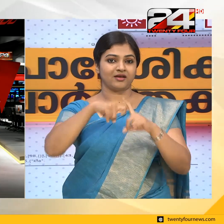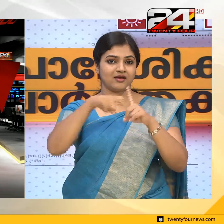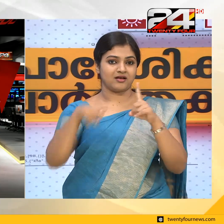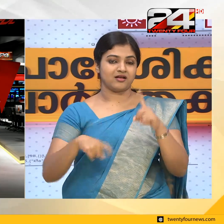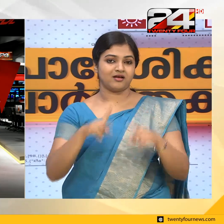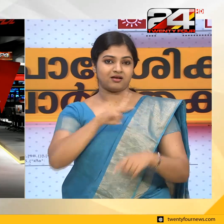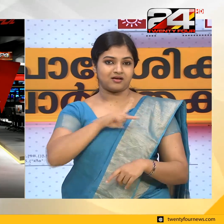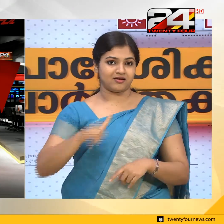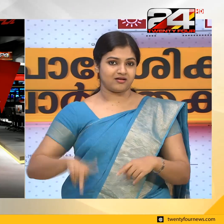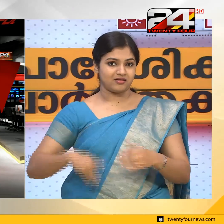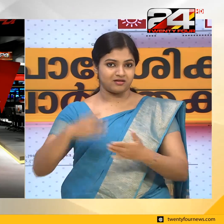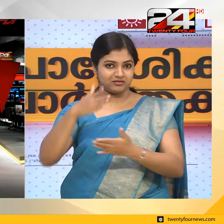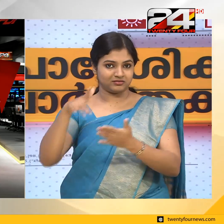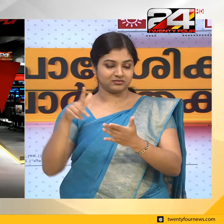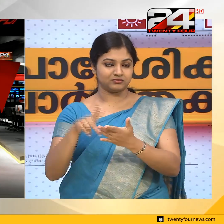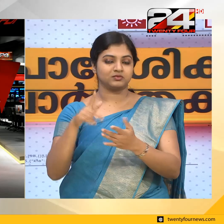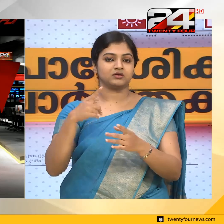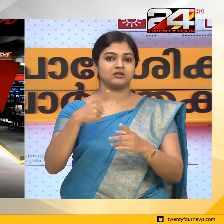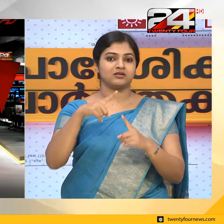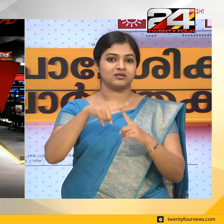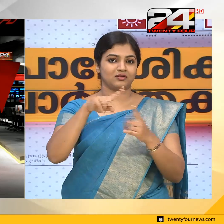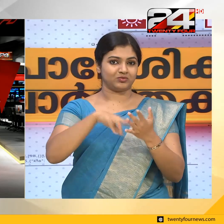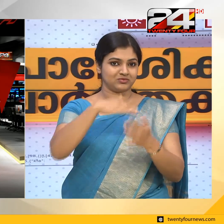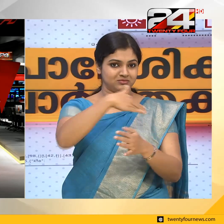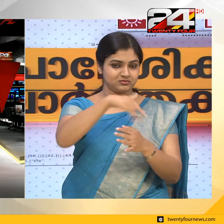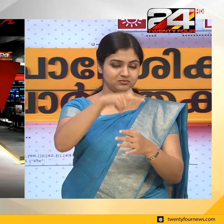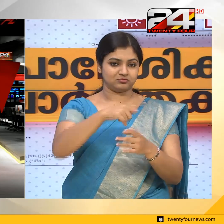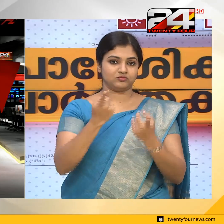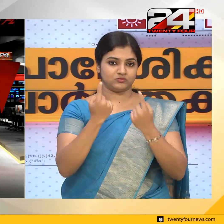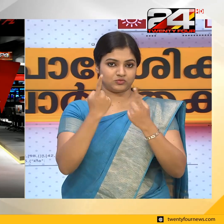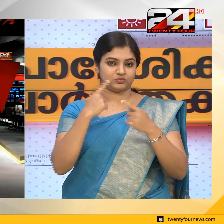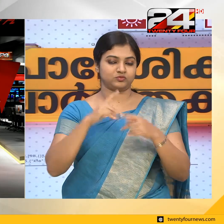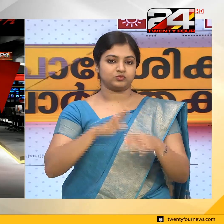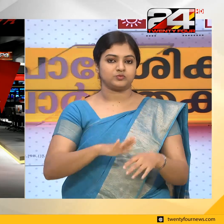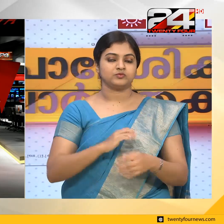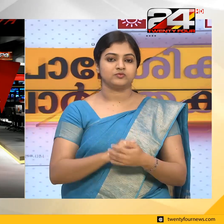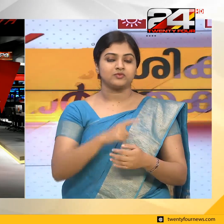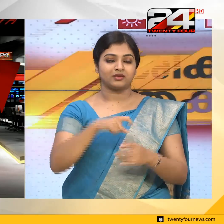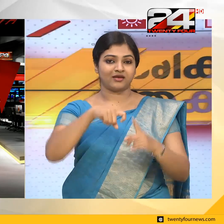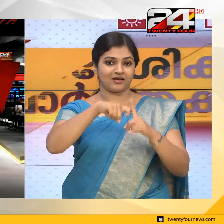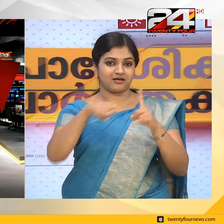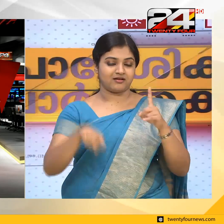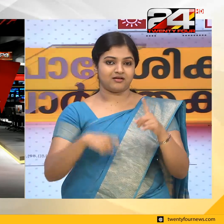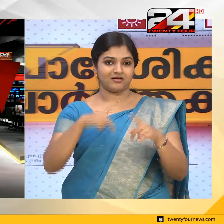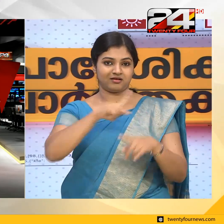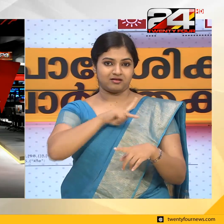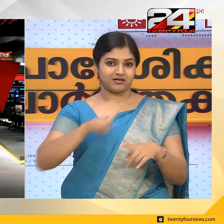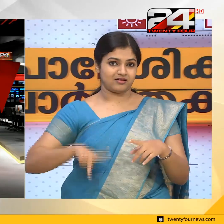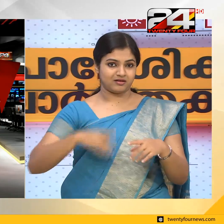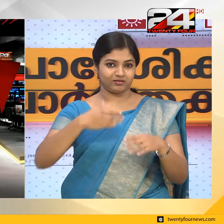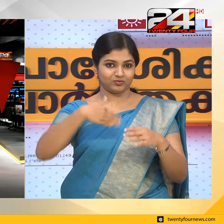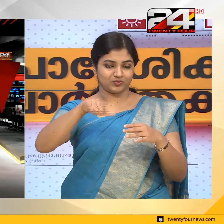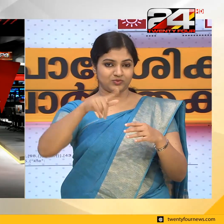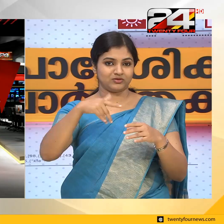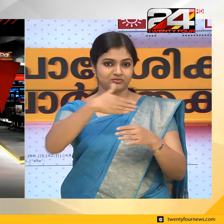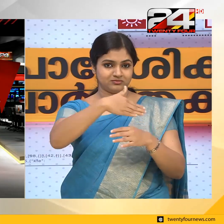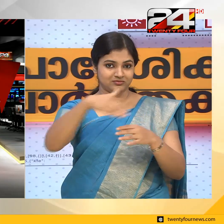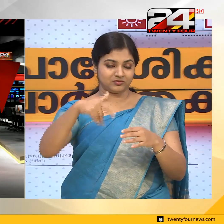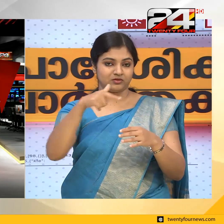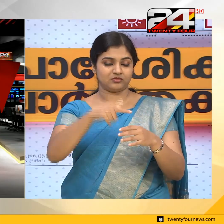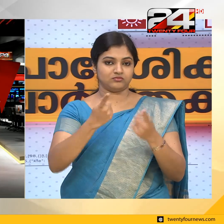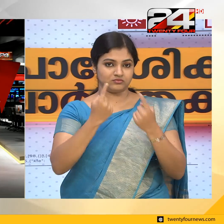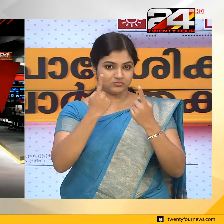മൂലഹള്ളിയിലും തമിഴ്നാട് അതിർത്തിയിലുമാണ് പരിശോധന നടത്തുന്നത്. കേരളത്തിൽ നിന്നും കർണാടകയിലേക്ക് പ്രവേശിക്കുന്ന വാഹനങ്ങളിലെ യാത്രക്കാരെ പരിശോധിച്ച